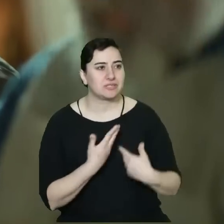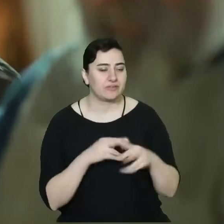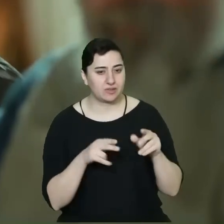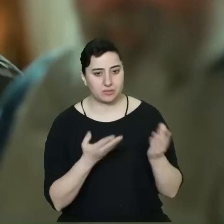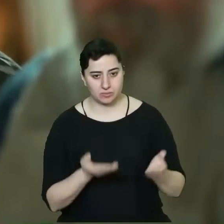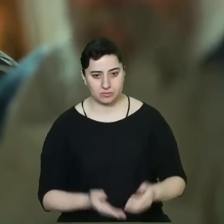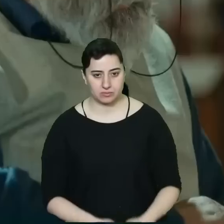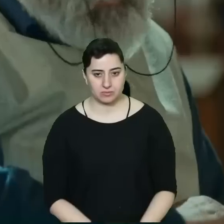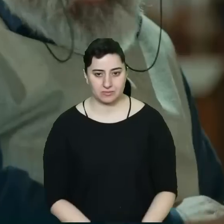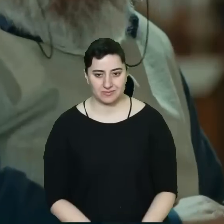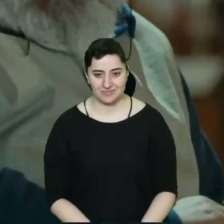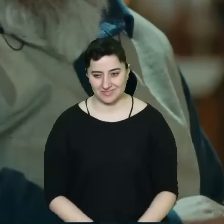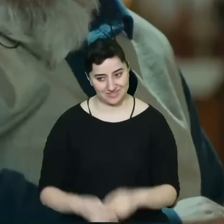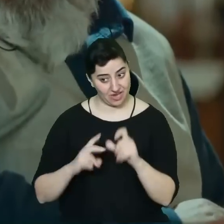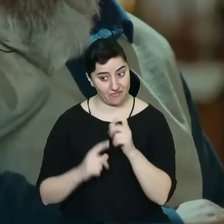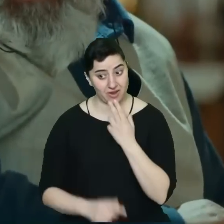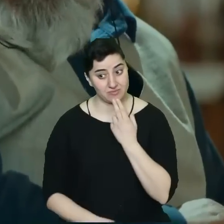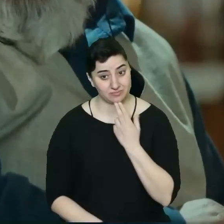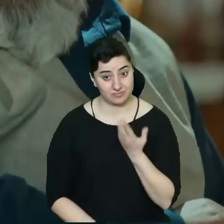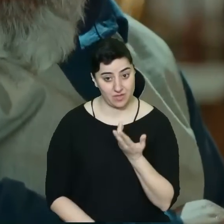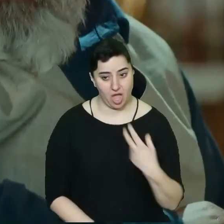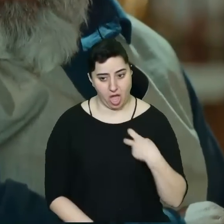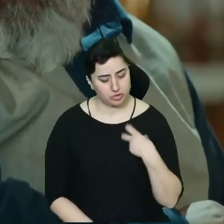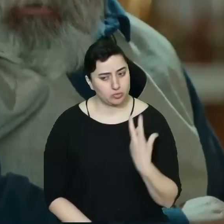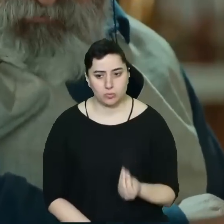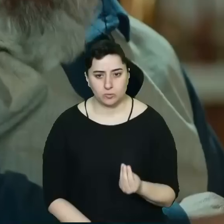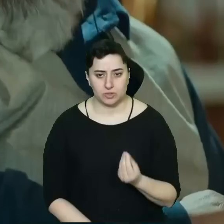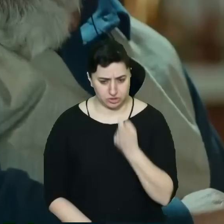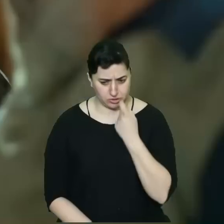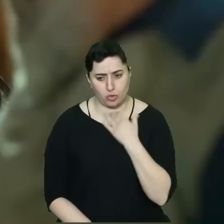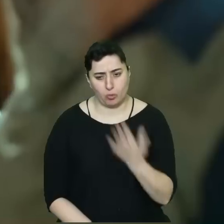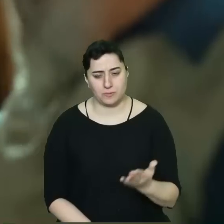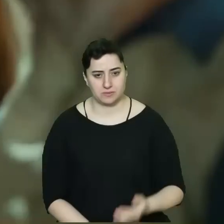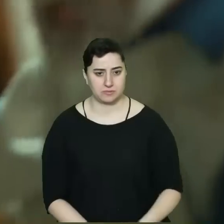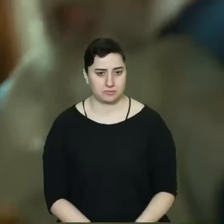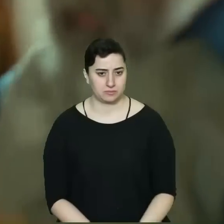kaynaşıyorlar. Şerife Hanım, aşk bu. Yaşama olur.